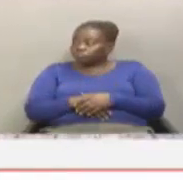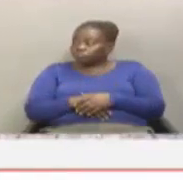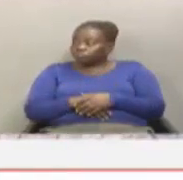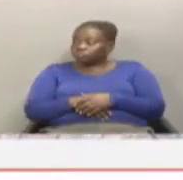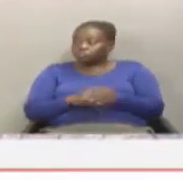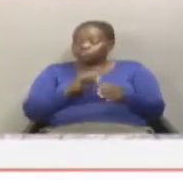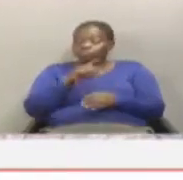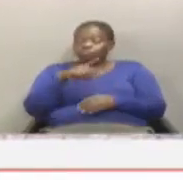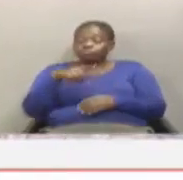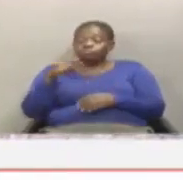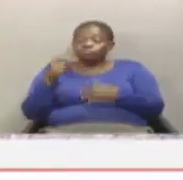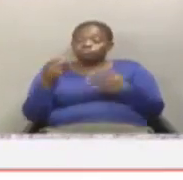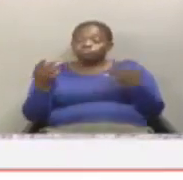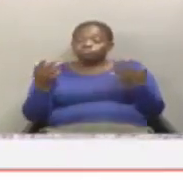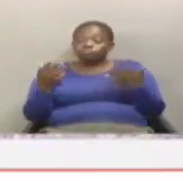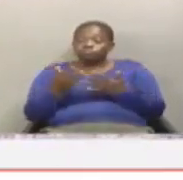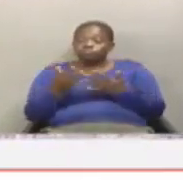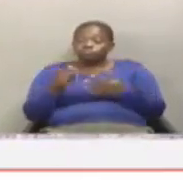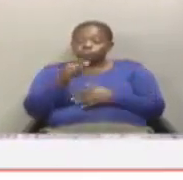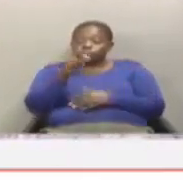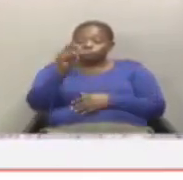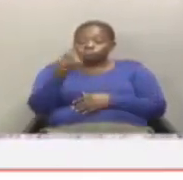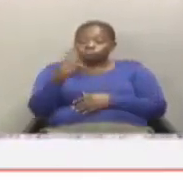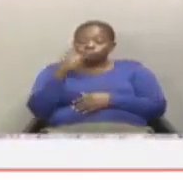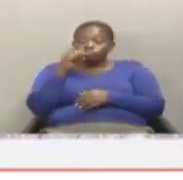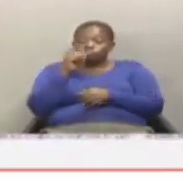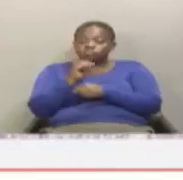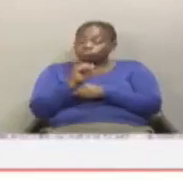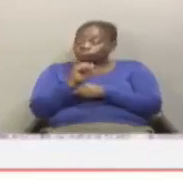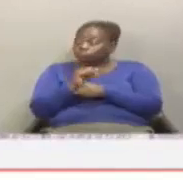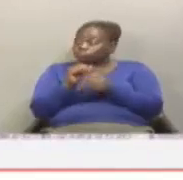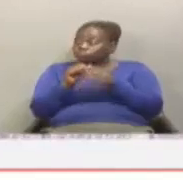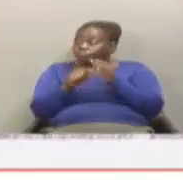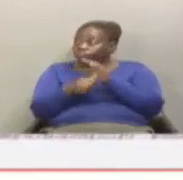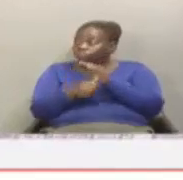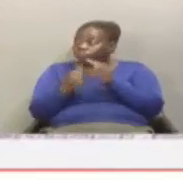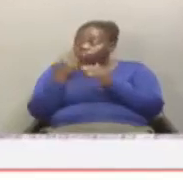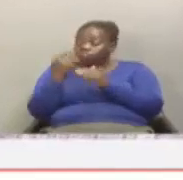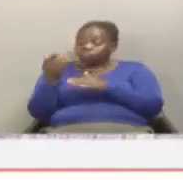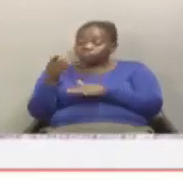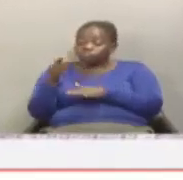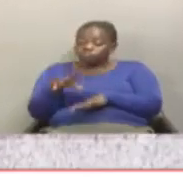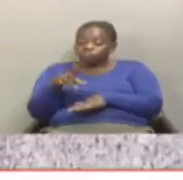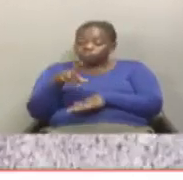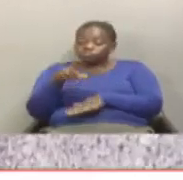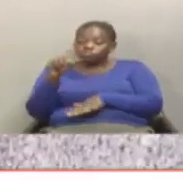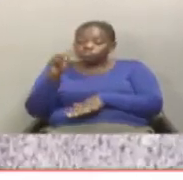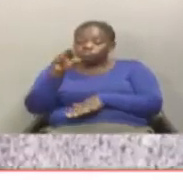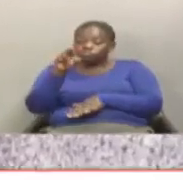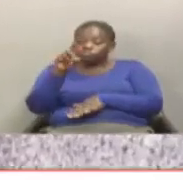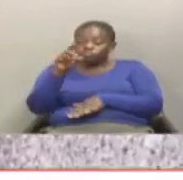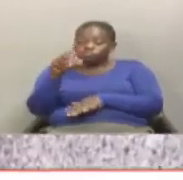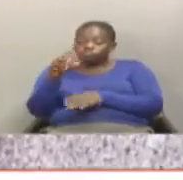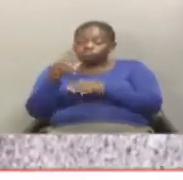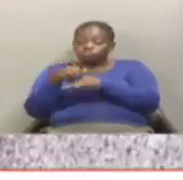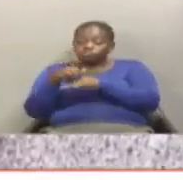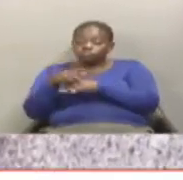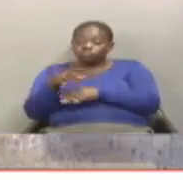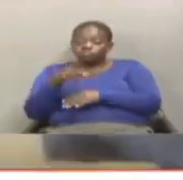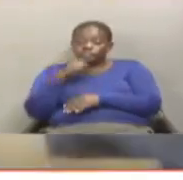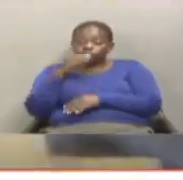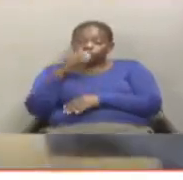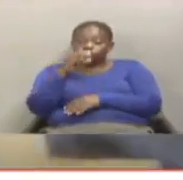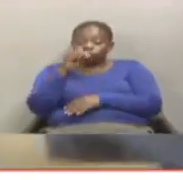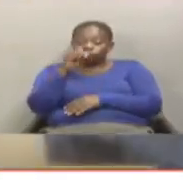tugenye tuddukire ew'omuntu akola ku nsonga z'abafu ne tugende ewaala disi na tusindika ewa mwami Kolonizi